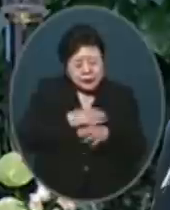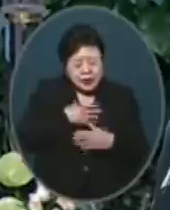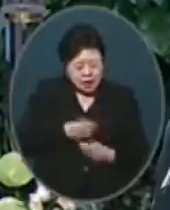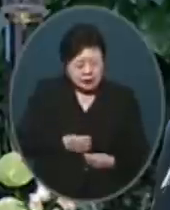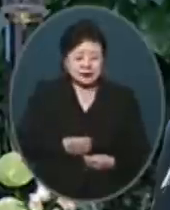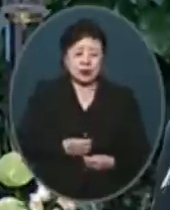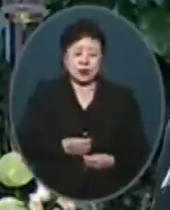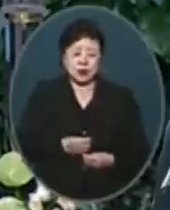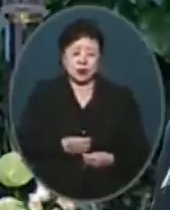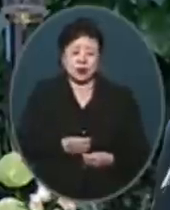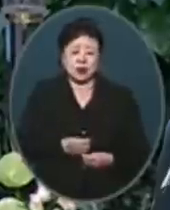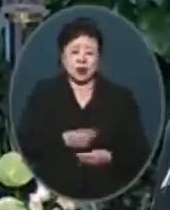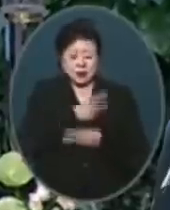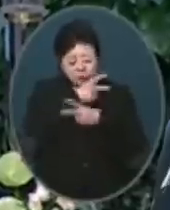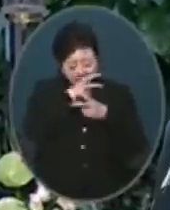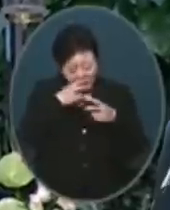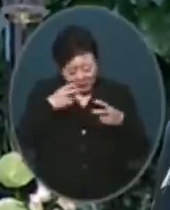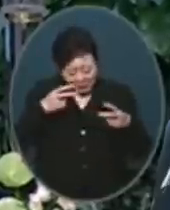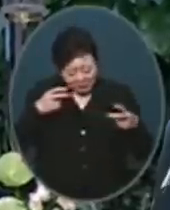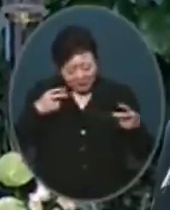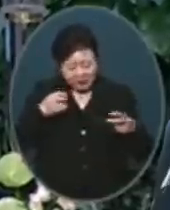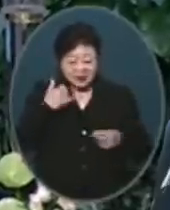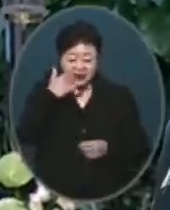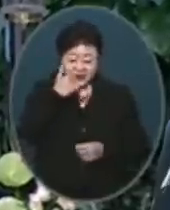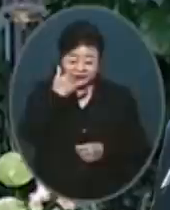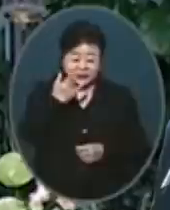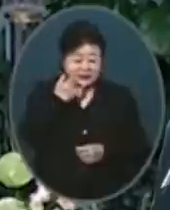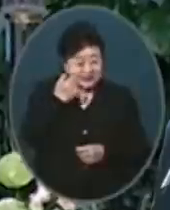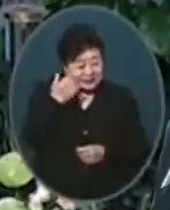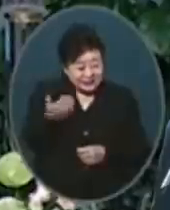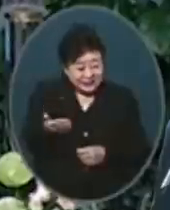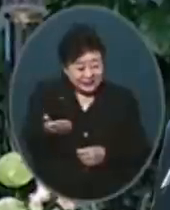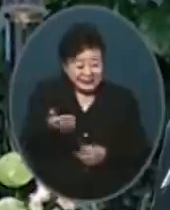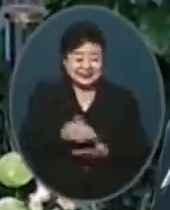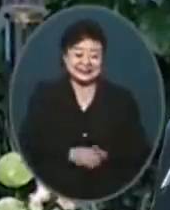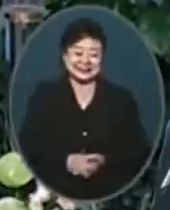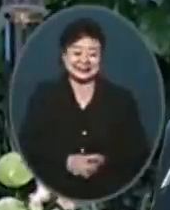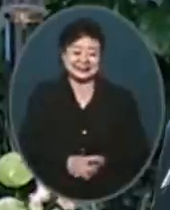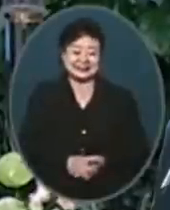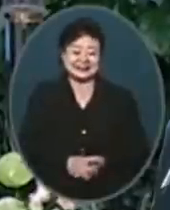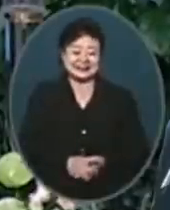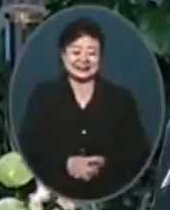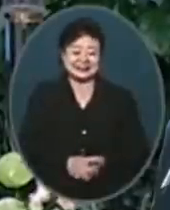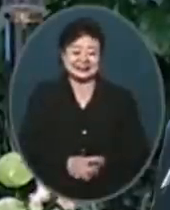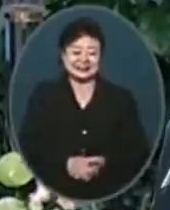안심하고 평안히 자도 괜찮지요.